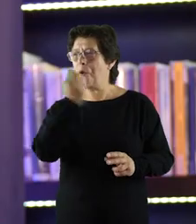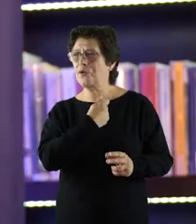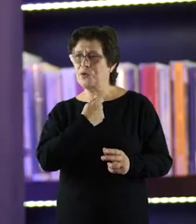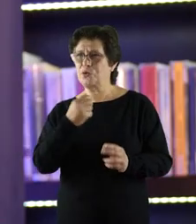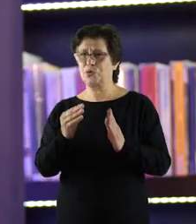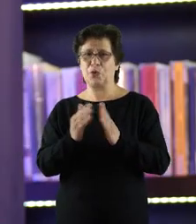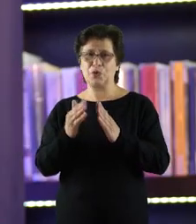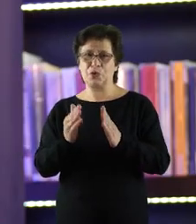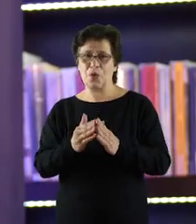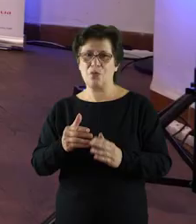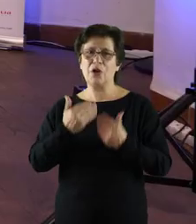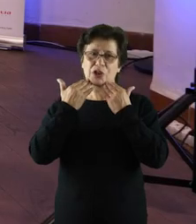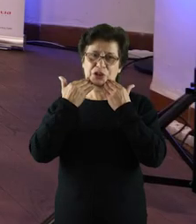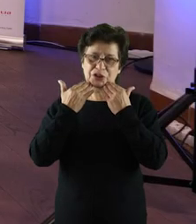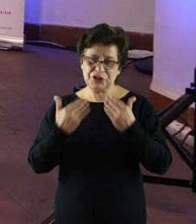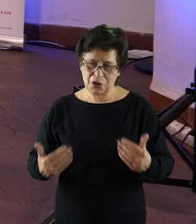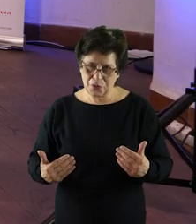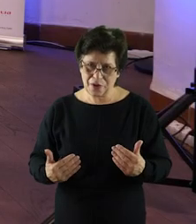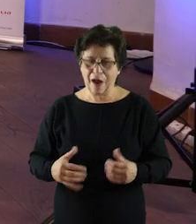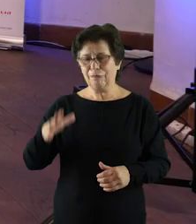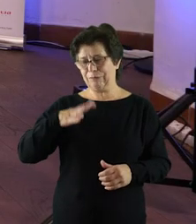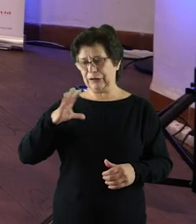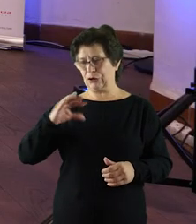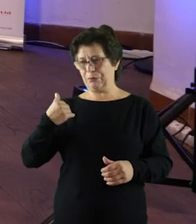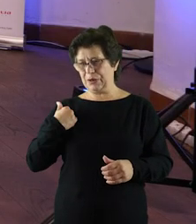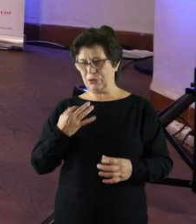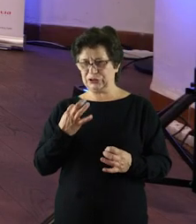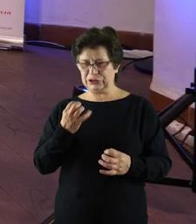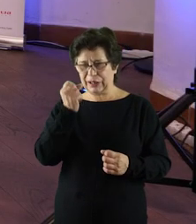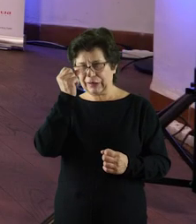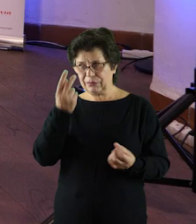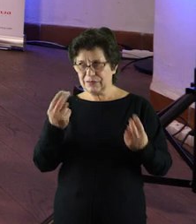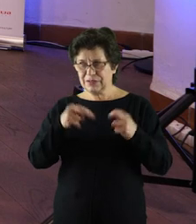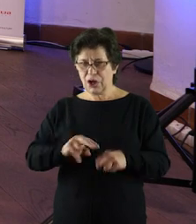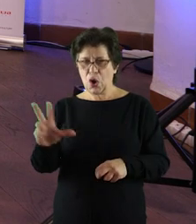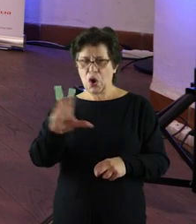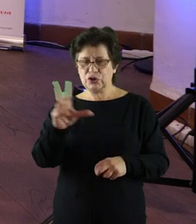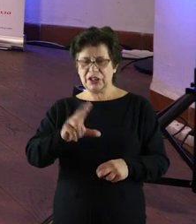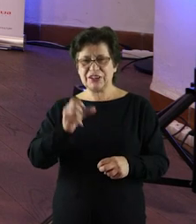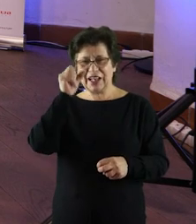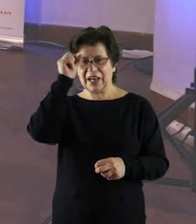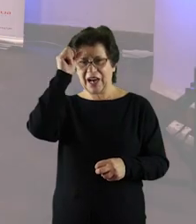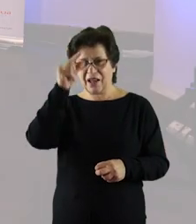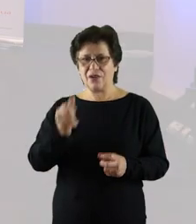wam dziękuję. Warto było dzisiaj wstać o 3 rano, żeby was poznać. Dziękuję wam bardzo.